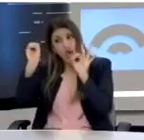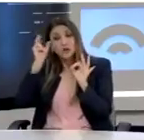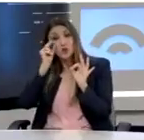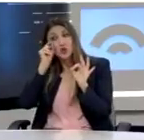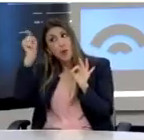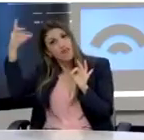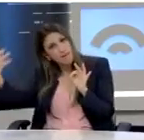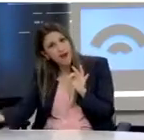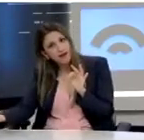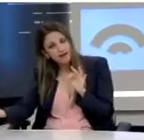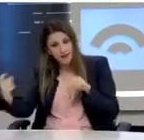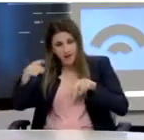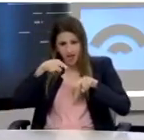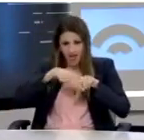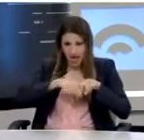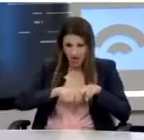ελληνική Μακεδονία,